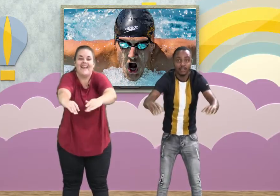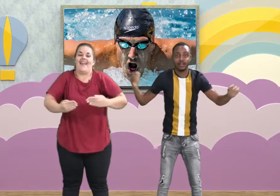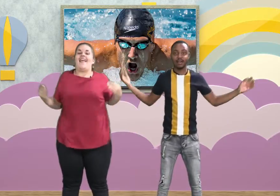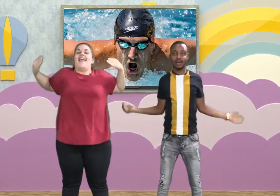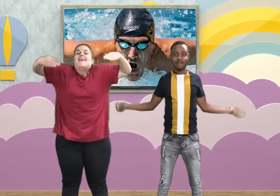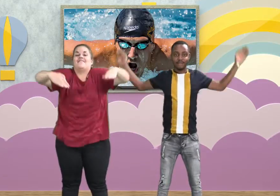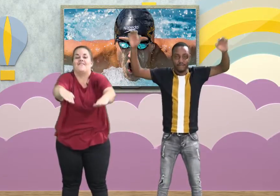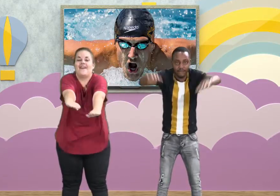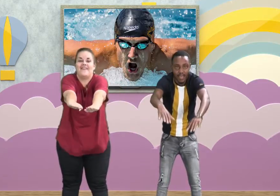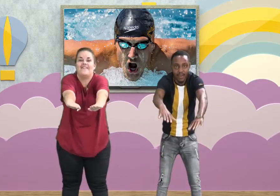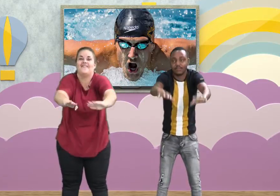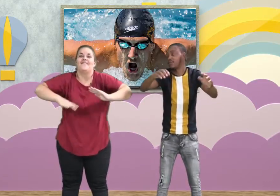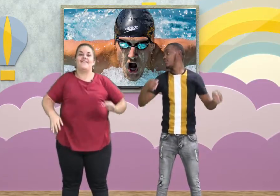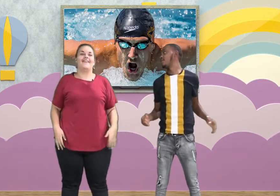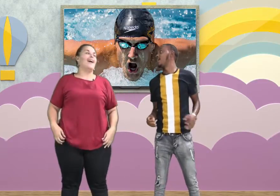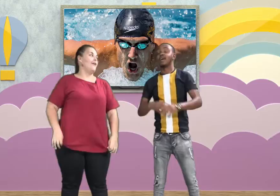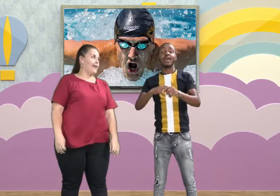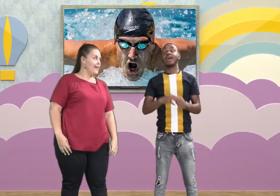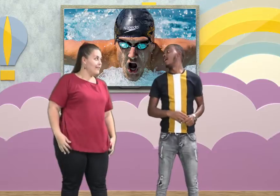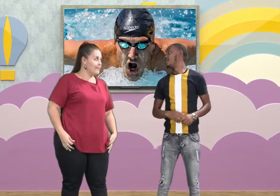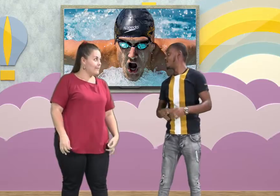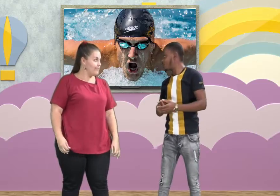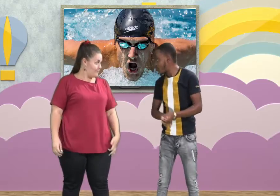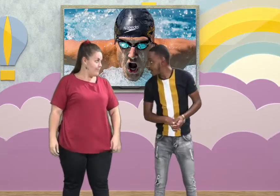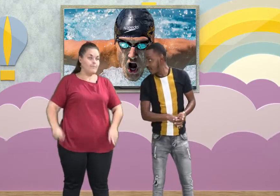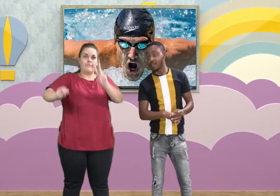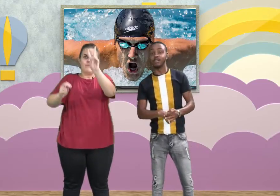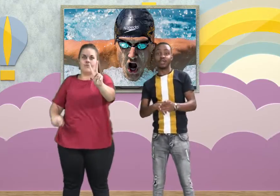4 en 5. 5. Okay.